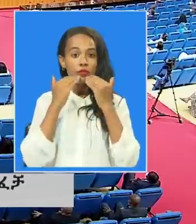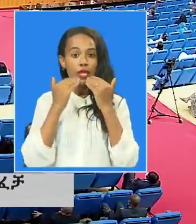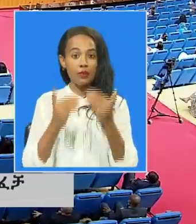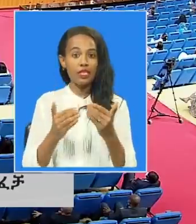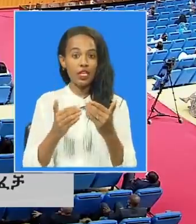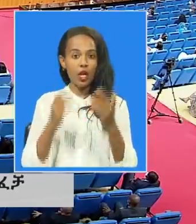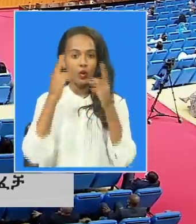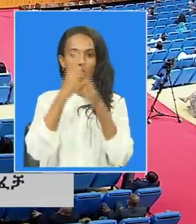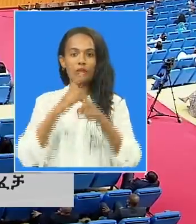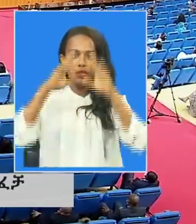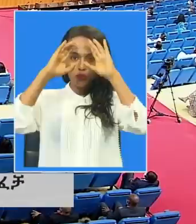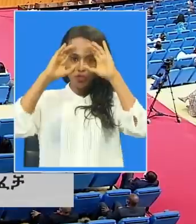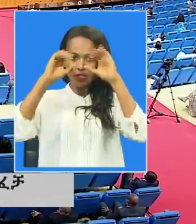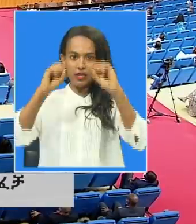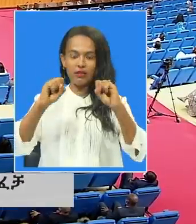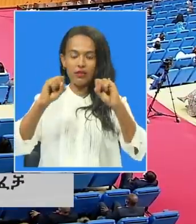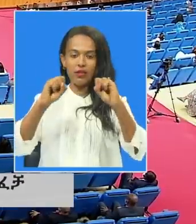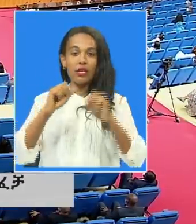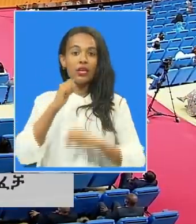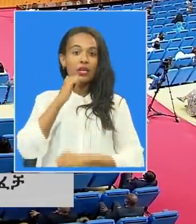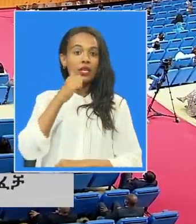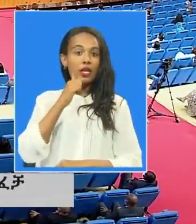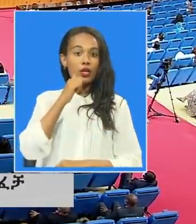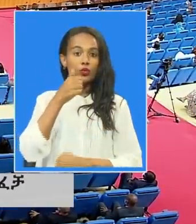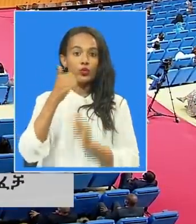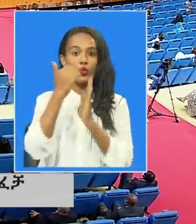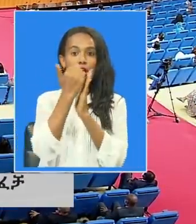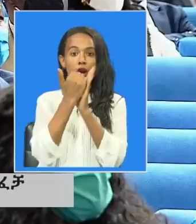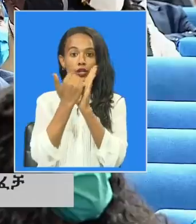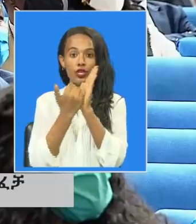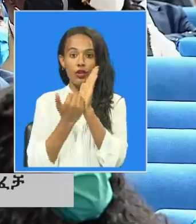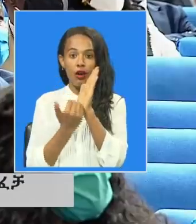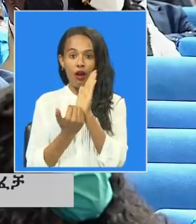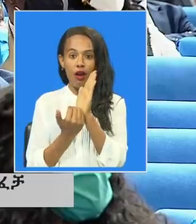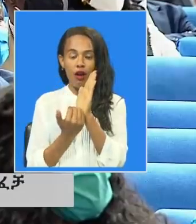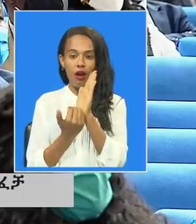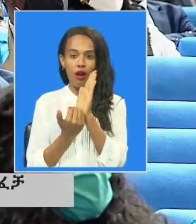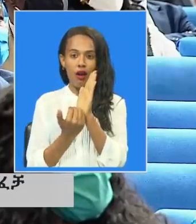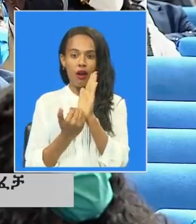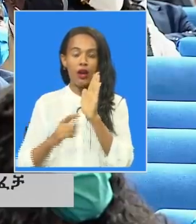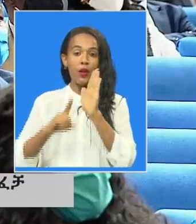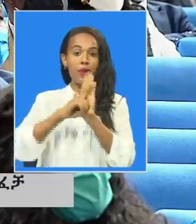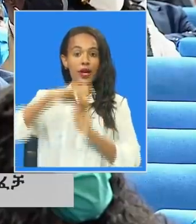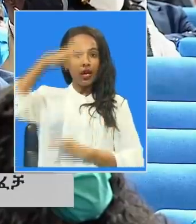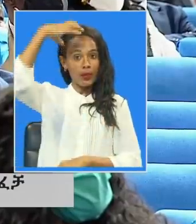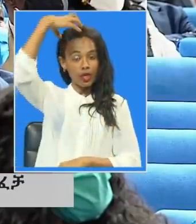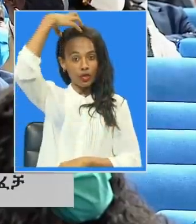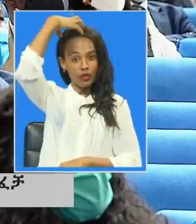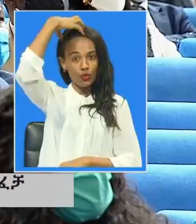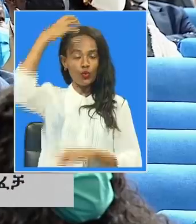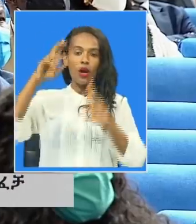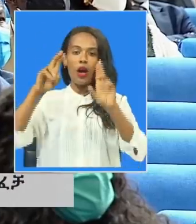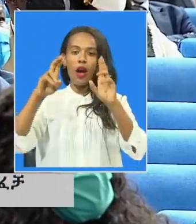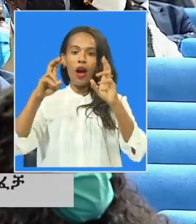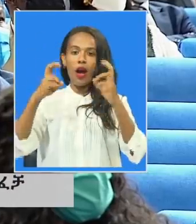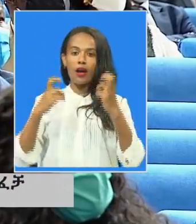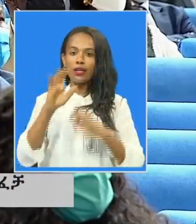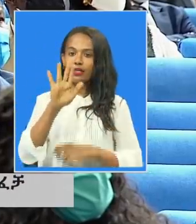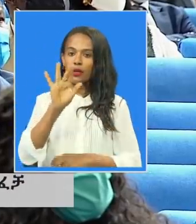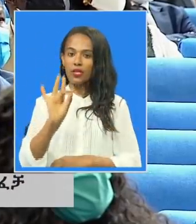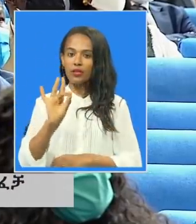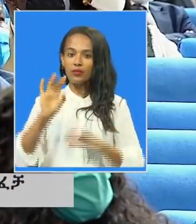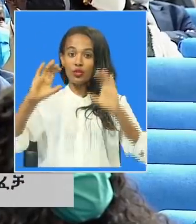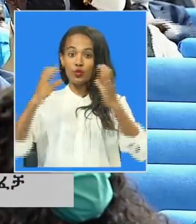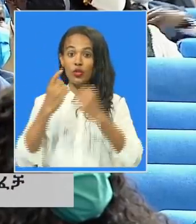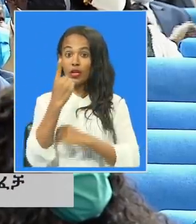አመሰግናለሁ ክብርት ፕሬዝዳንትን። የዕለቱ አጀንዳዎች በህገ መንግስቱ አንቀጽ 58 ንዑስ